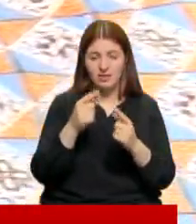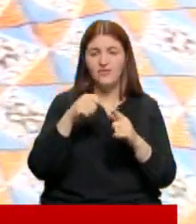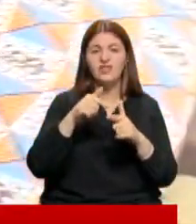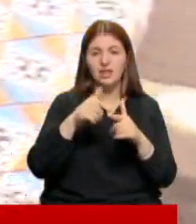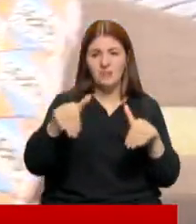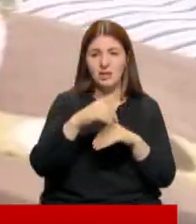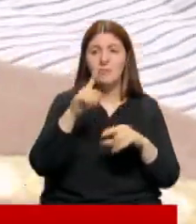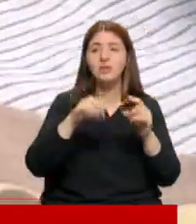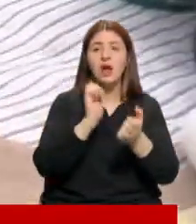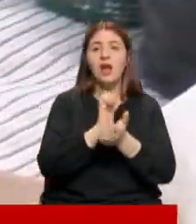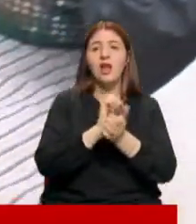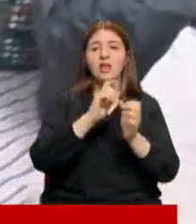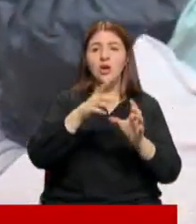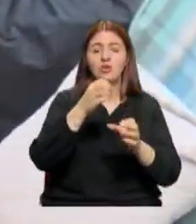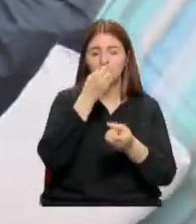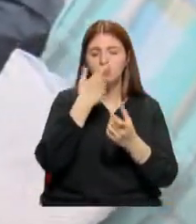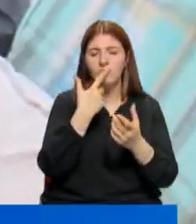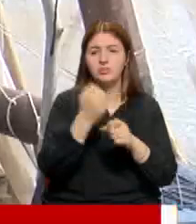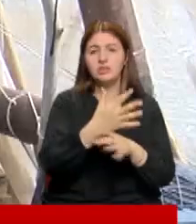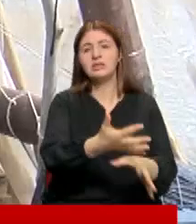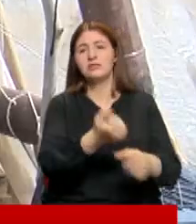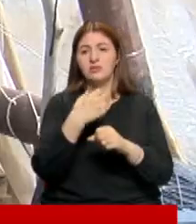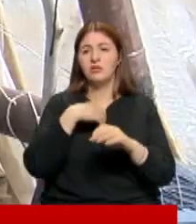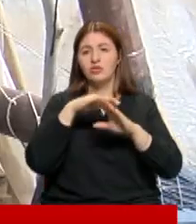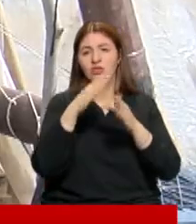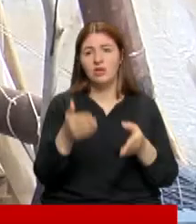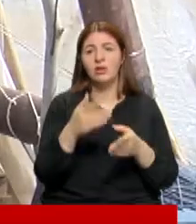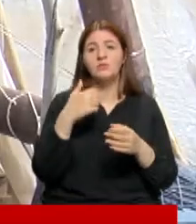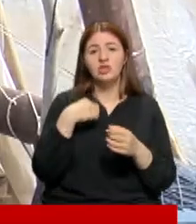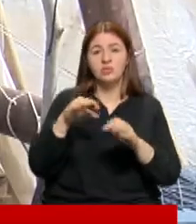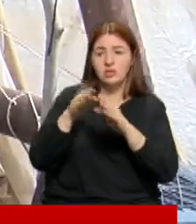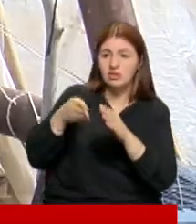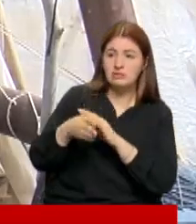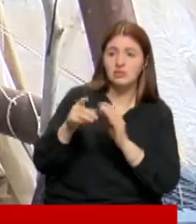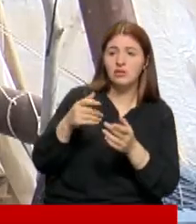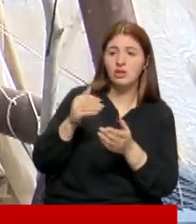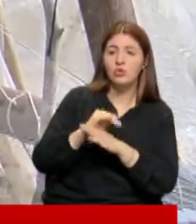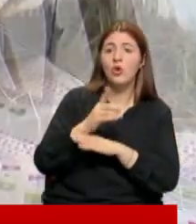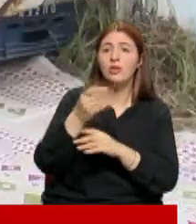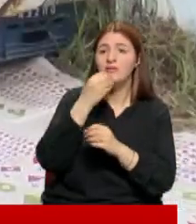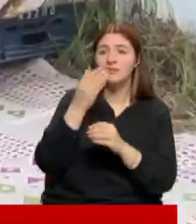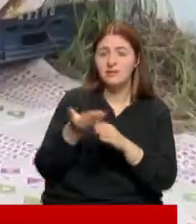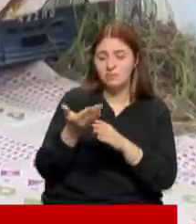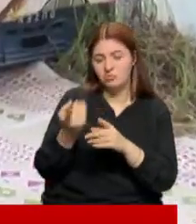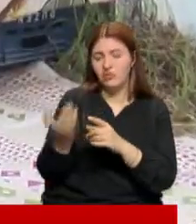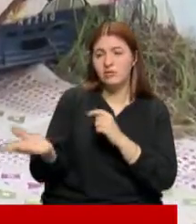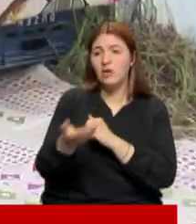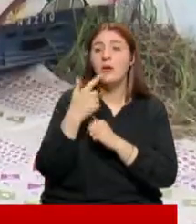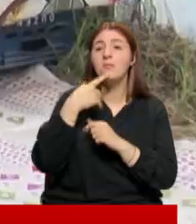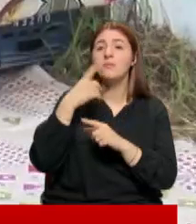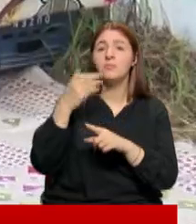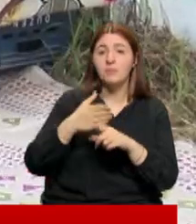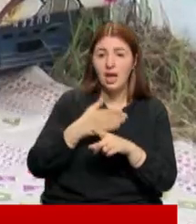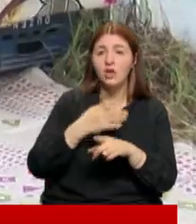bazı aileler seraları söküp kendine çadır yaptı Şimdi de serada yaşıyoruz sebze vardı içinde onları kopardık Biber vardı